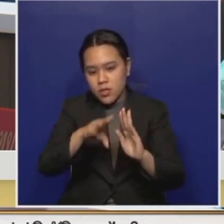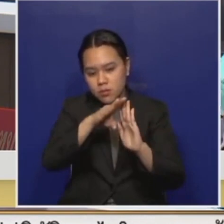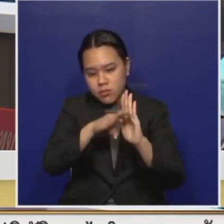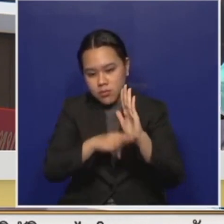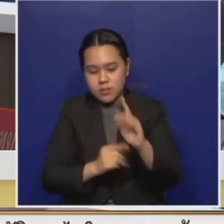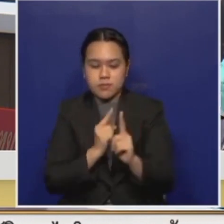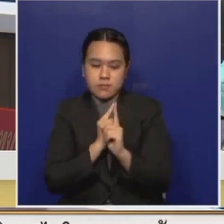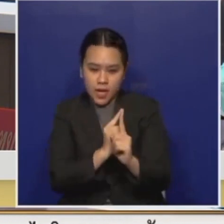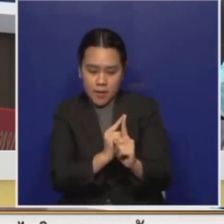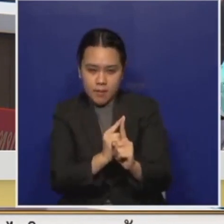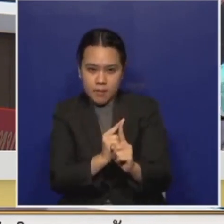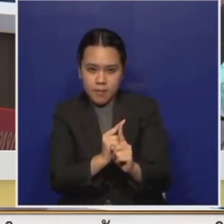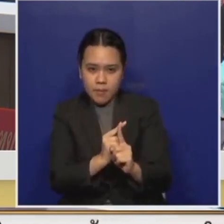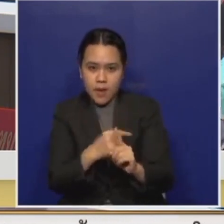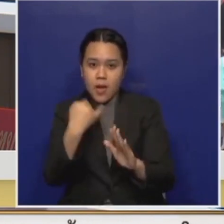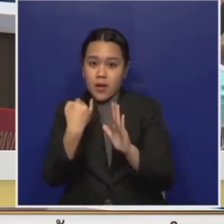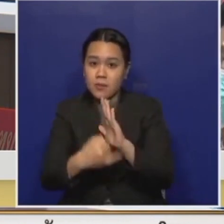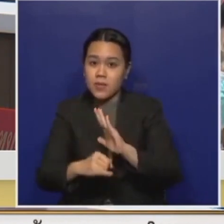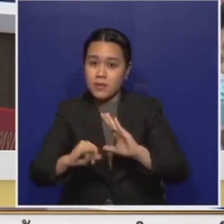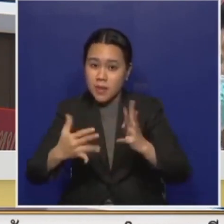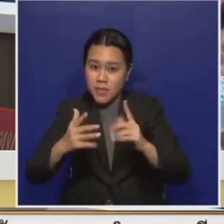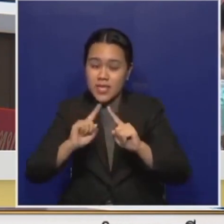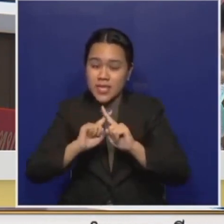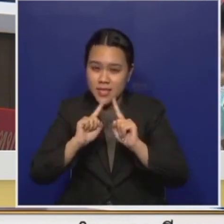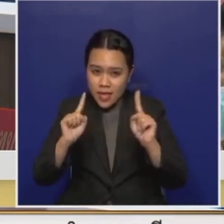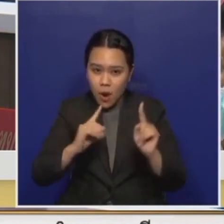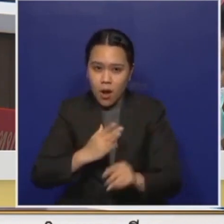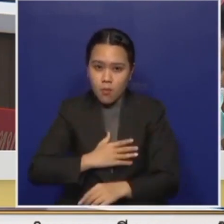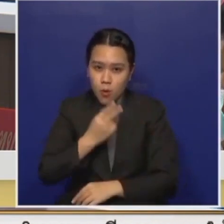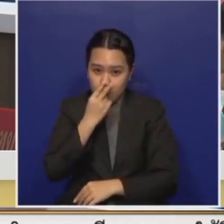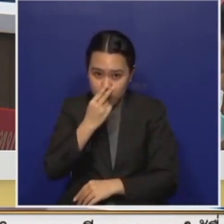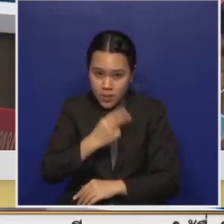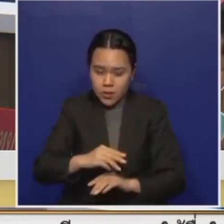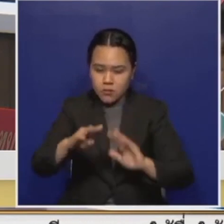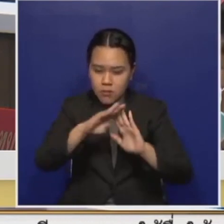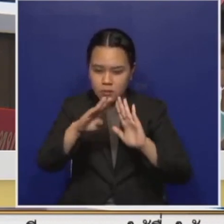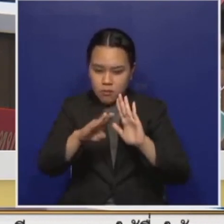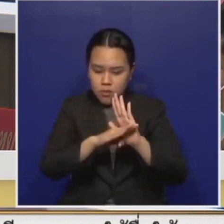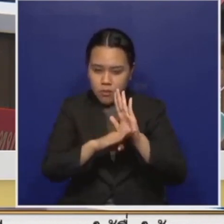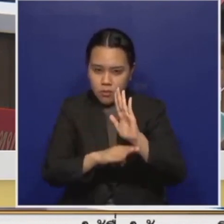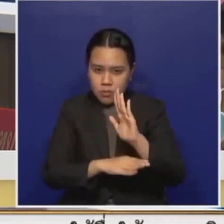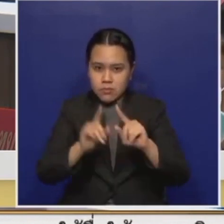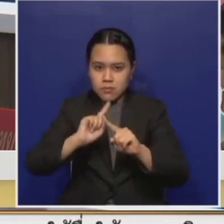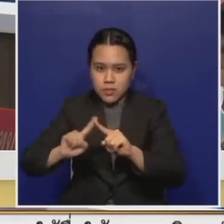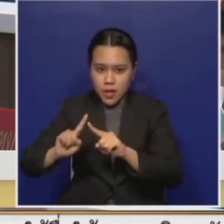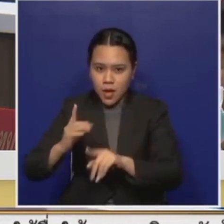ไม่ได้ผิดแต่สิ่งที่มันเห็นเป็นคนใกลกบนการทั้งหมดไม่วาจะเป็นเรื่องของ